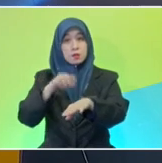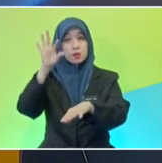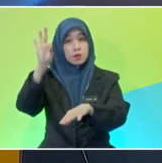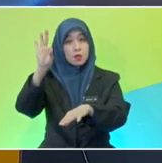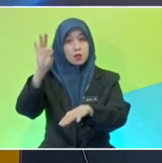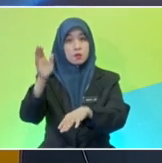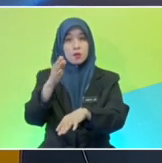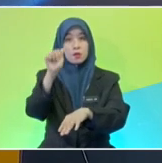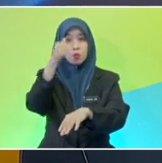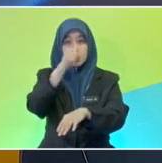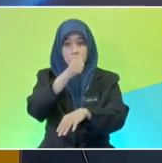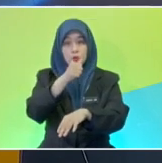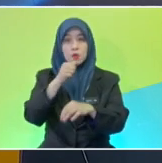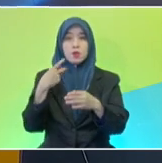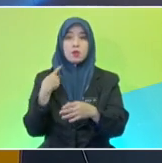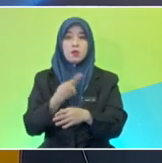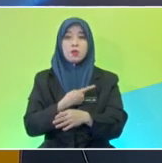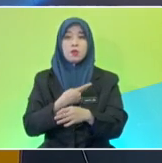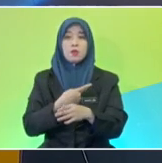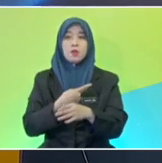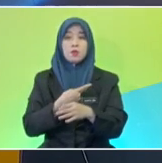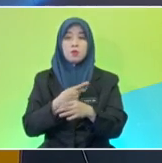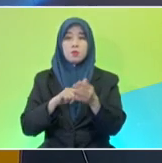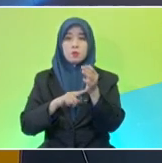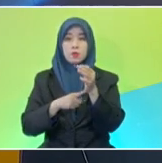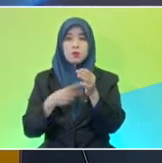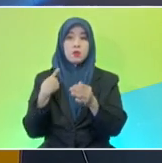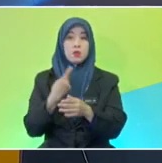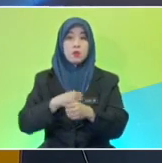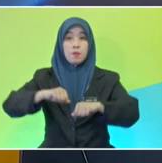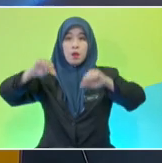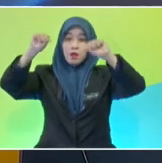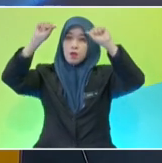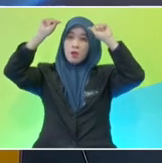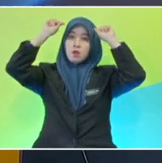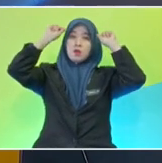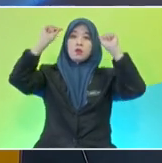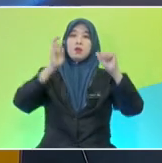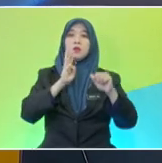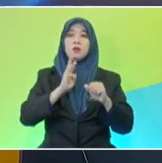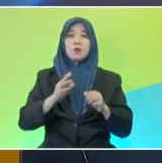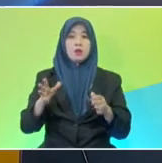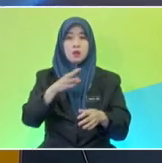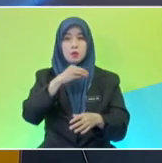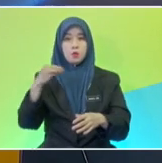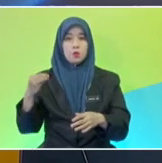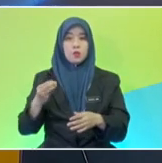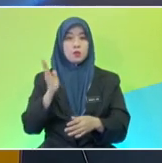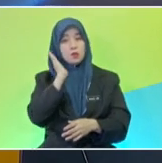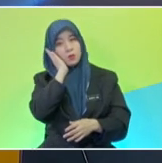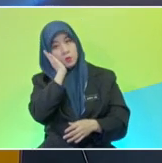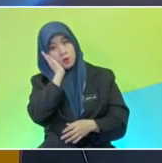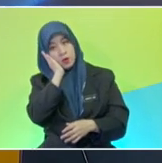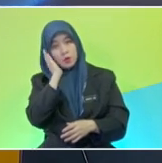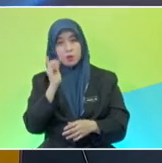kita dah persiapkan diri untuk kita mandi dan tidur. Pastikan mandi dulu sebelum